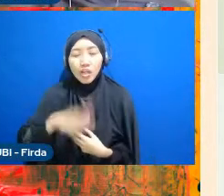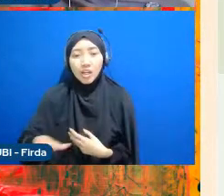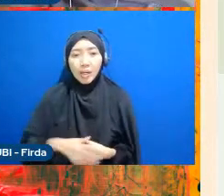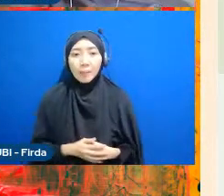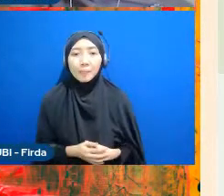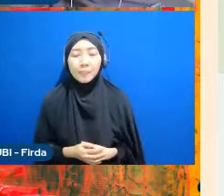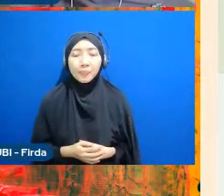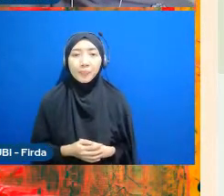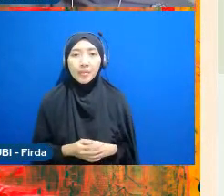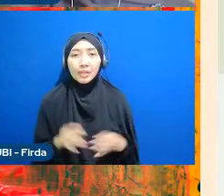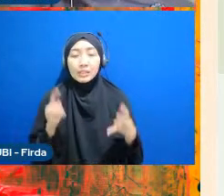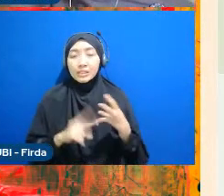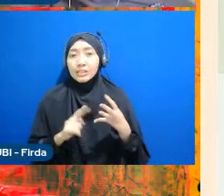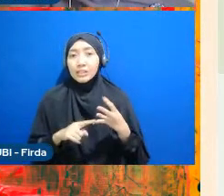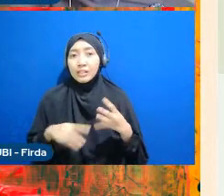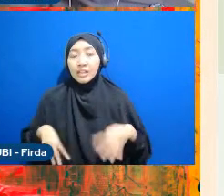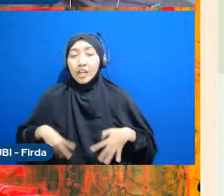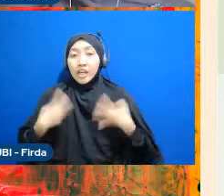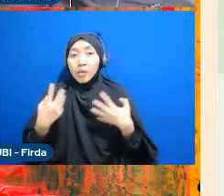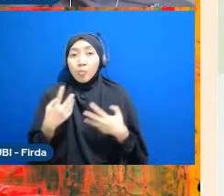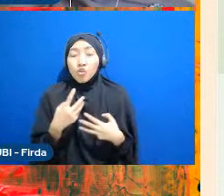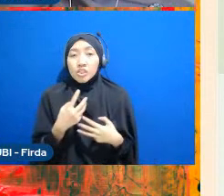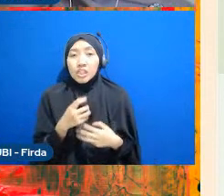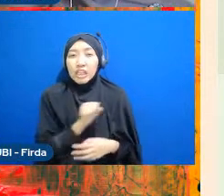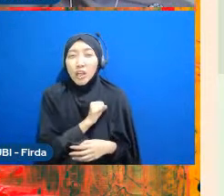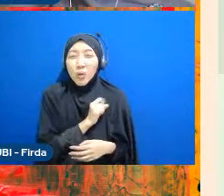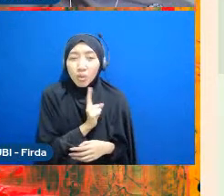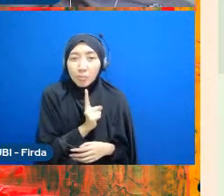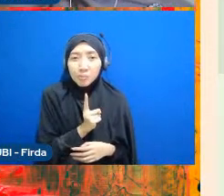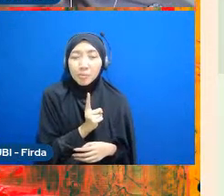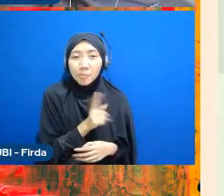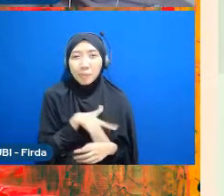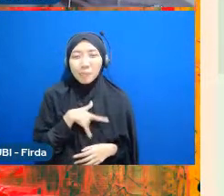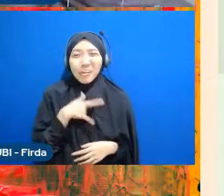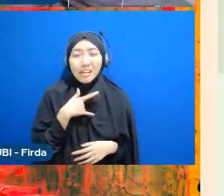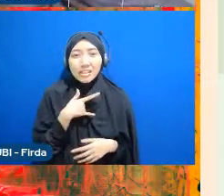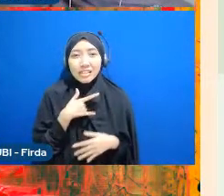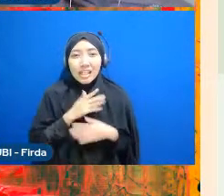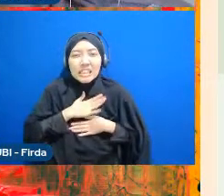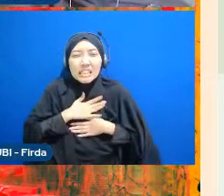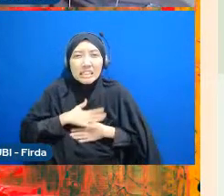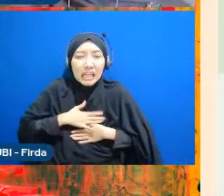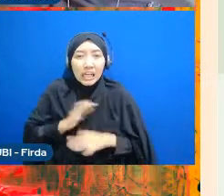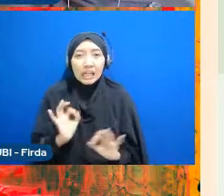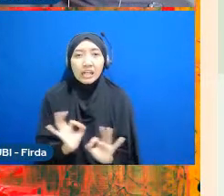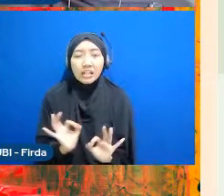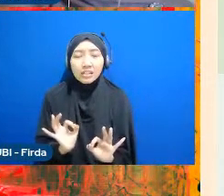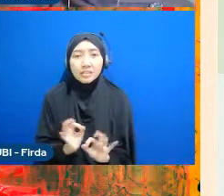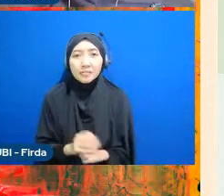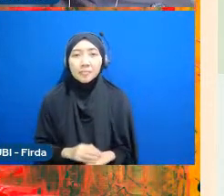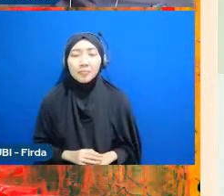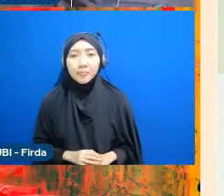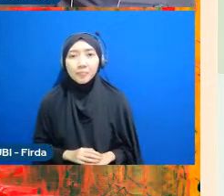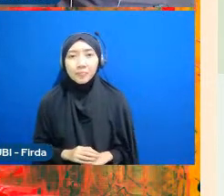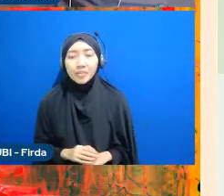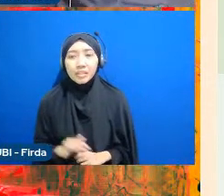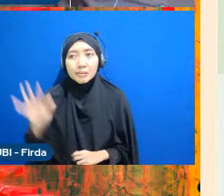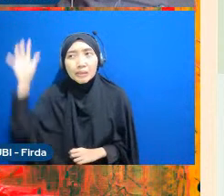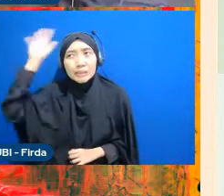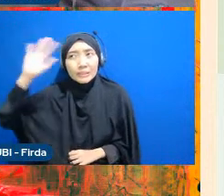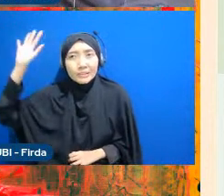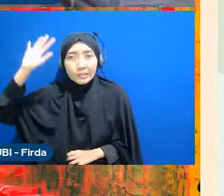ini itu muncul karena adanya perasaan yang tidak tenang, gitu kan ya. Jadi karena